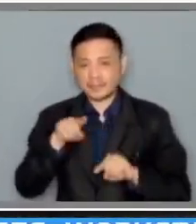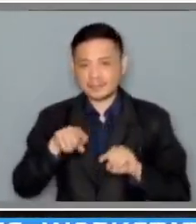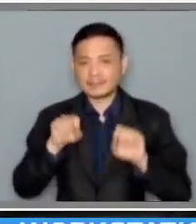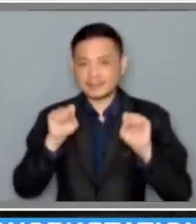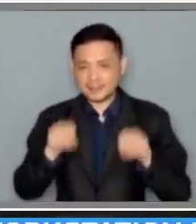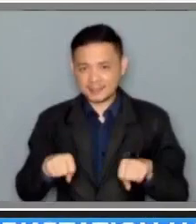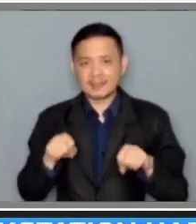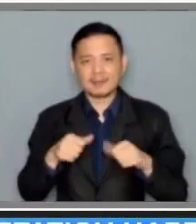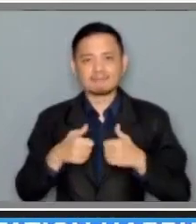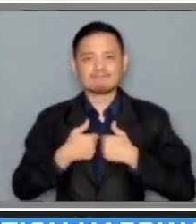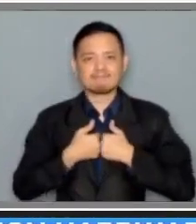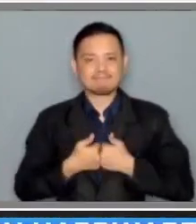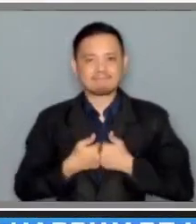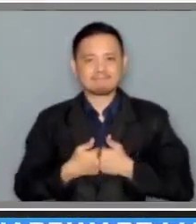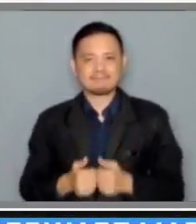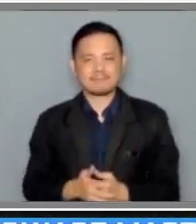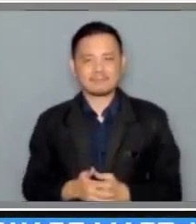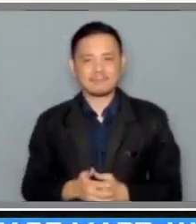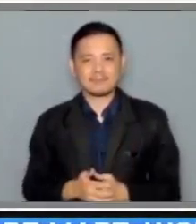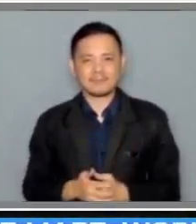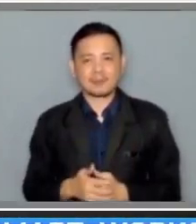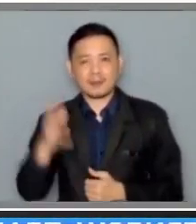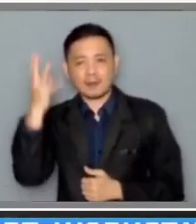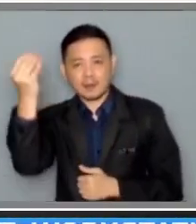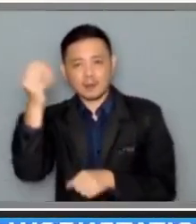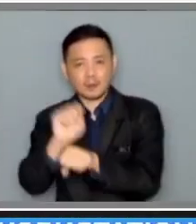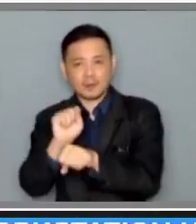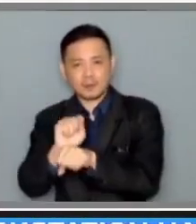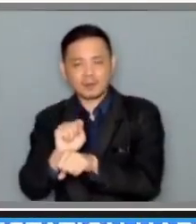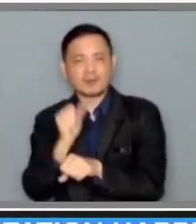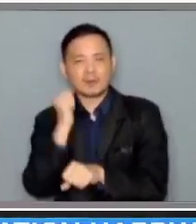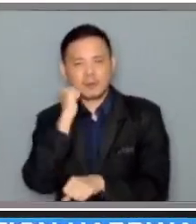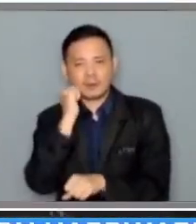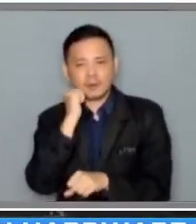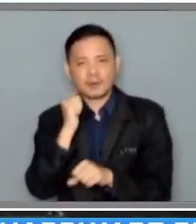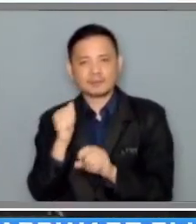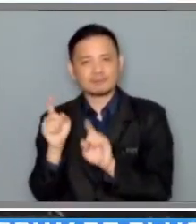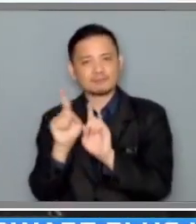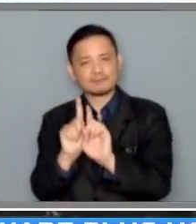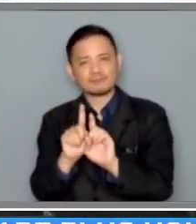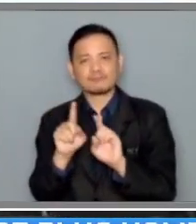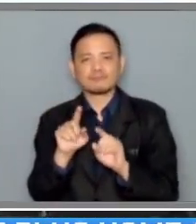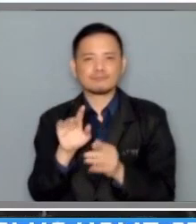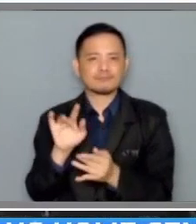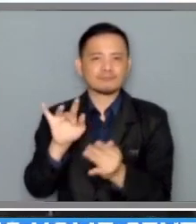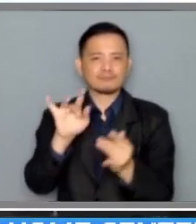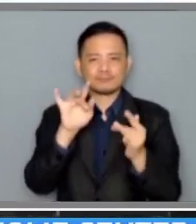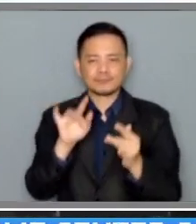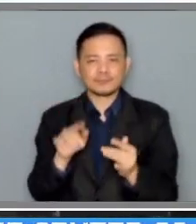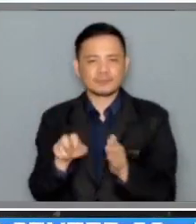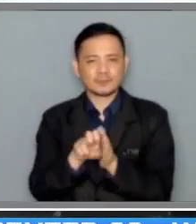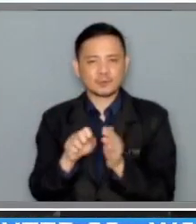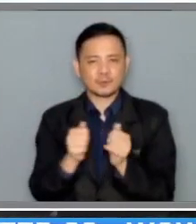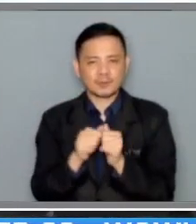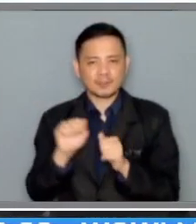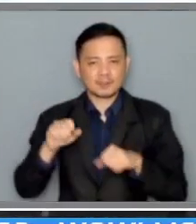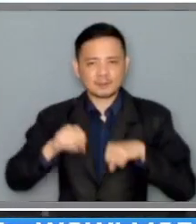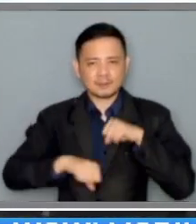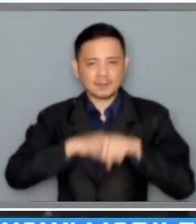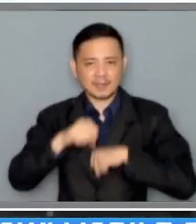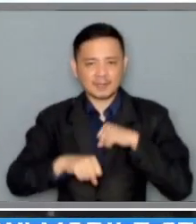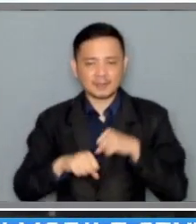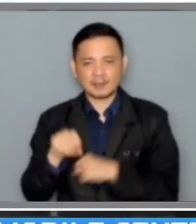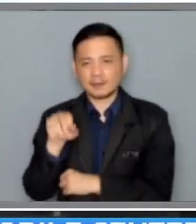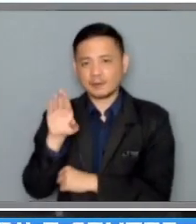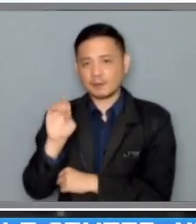magkaibigan. Outside of work, favorite me time daw ni Clea ang mag-road trip sakay ng kanyang big bike. Si Rob naman focus daw sa